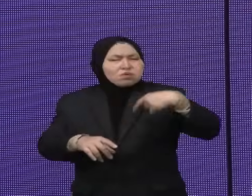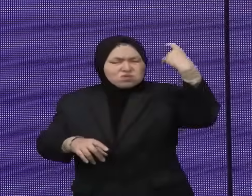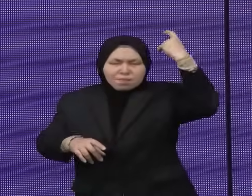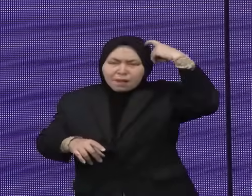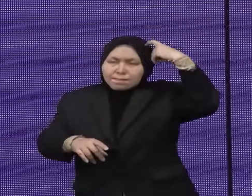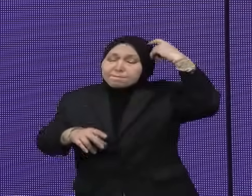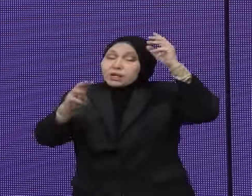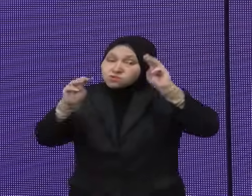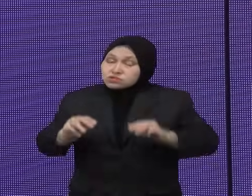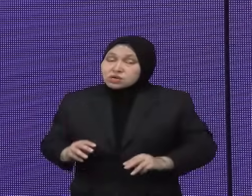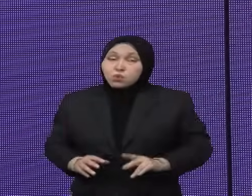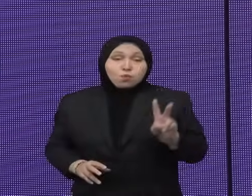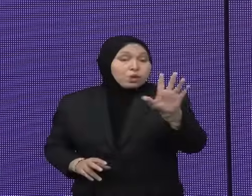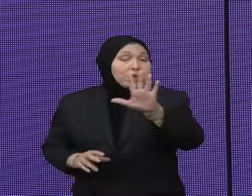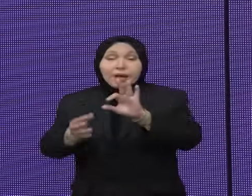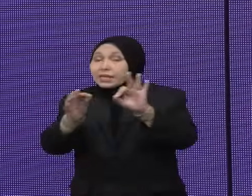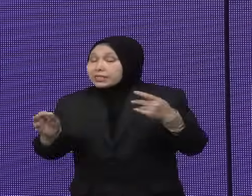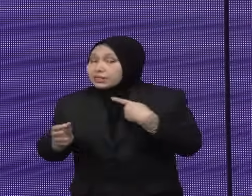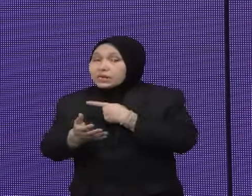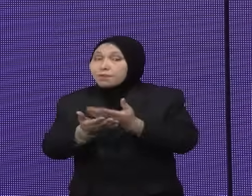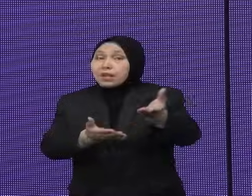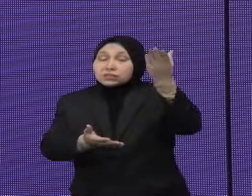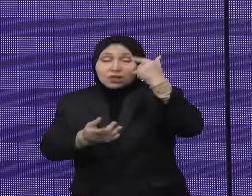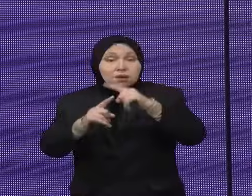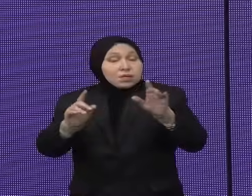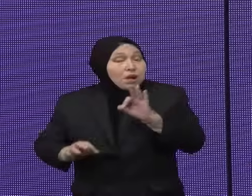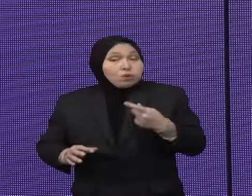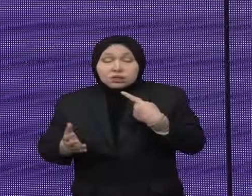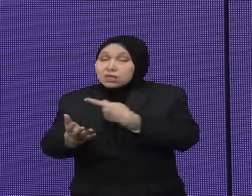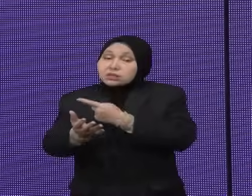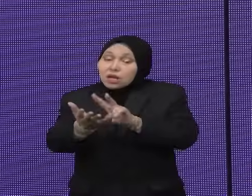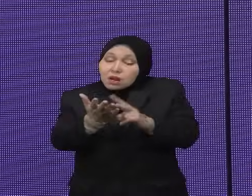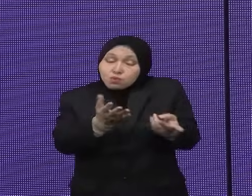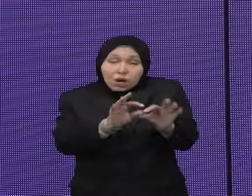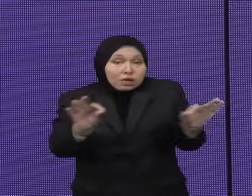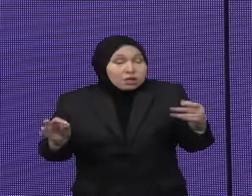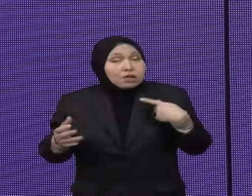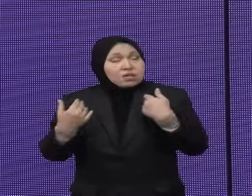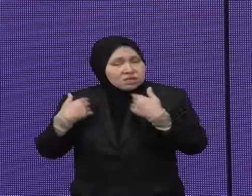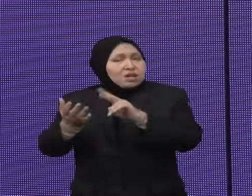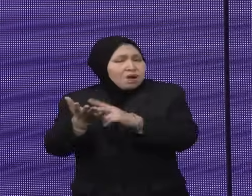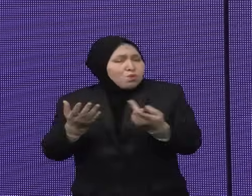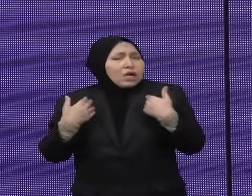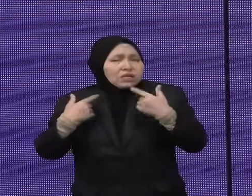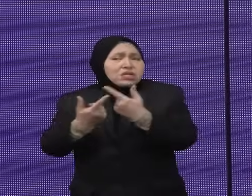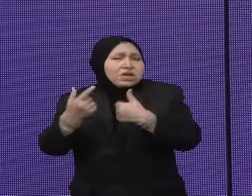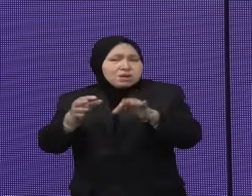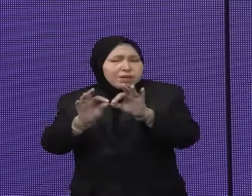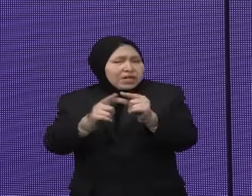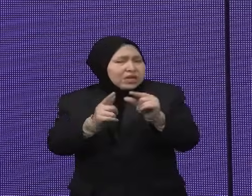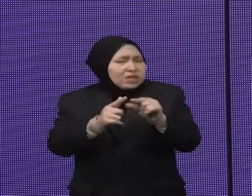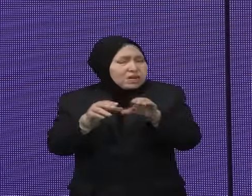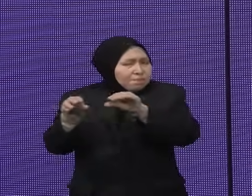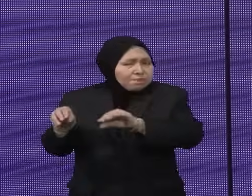manusia dalam 25 ayat yang kita sudah belajar. Tetapi kalau kita tadabur ayat ini, Ustaz, dia tadabur ni dia ada ayat yang daripada perkataan ini pergi